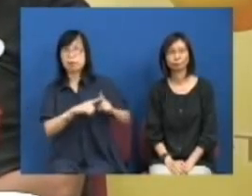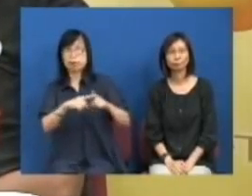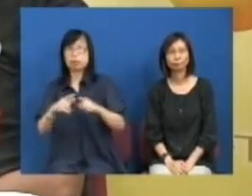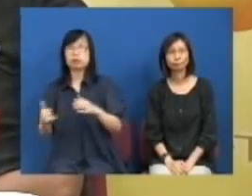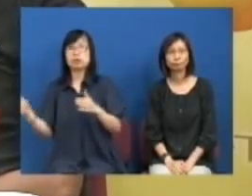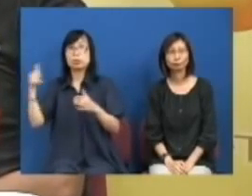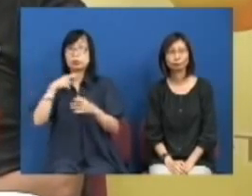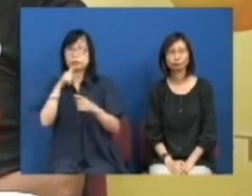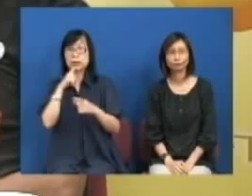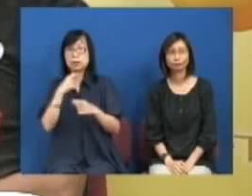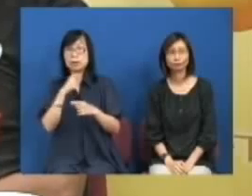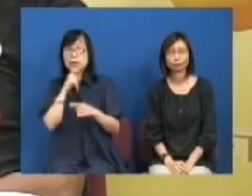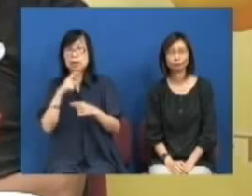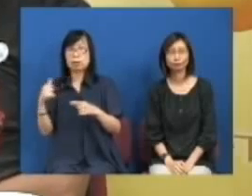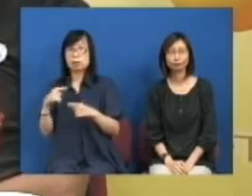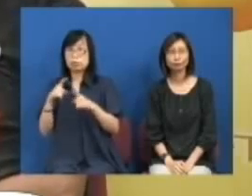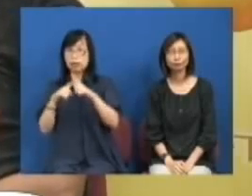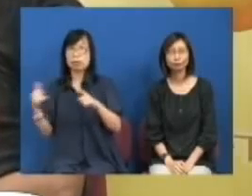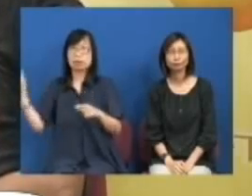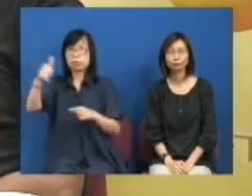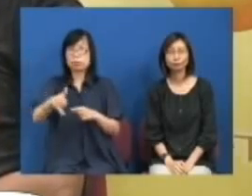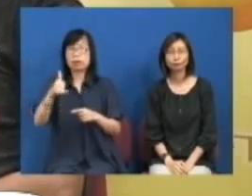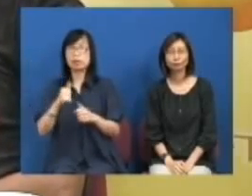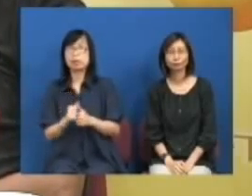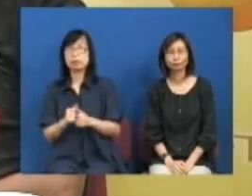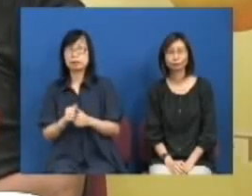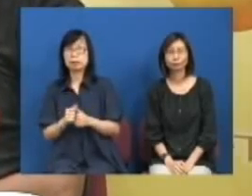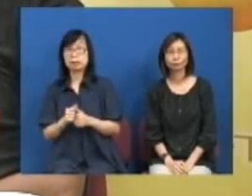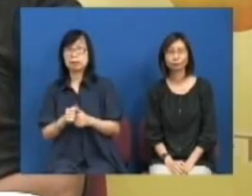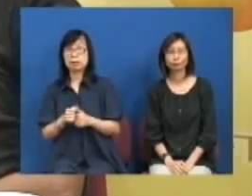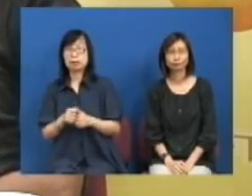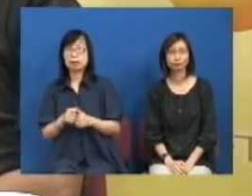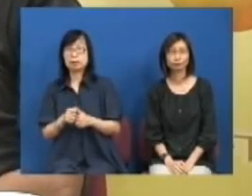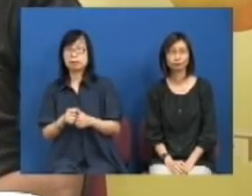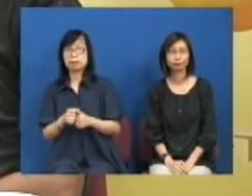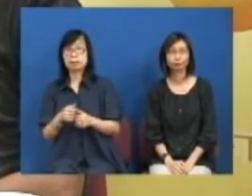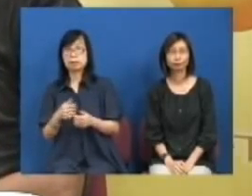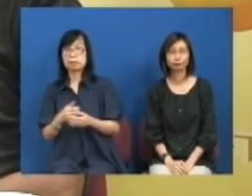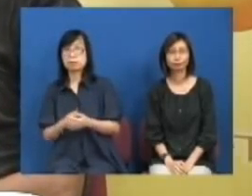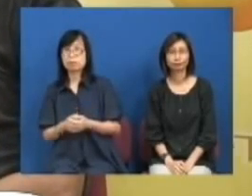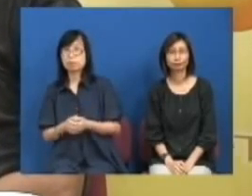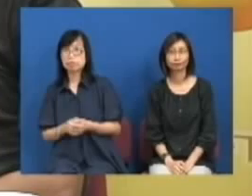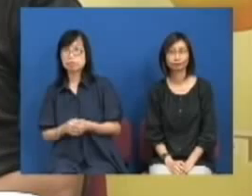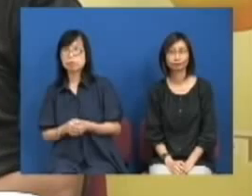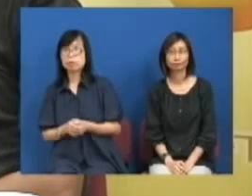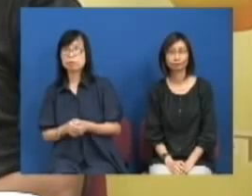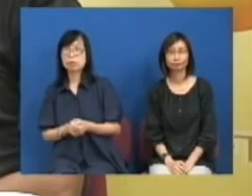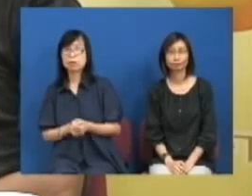啦，四頭馬車可能有機會，或者是有機會更加接近。因為我就覺得其實